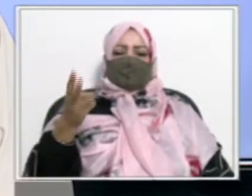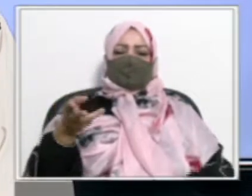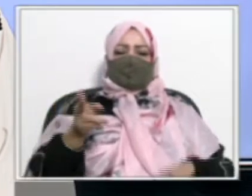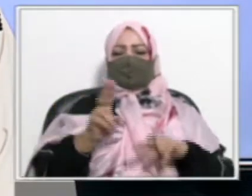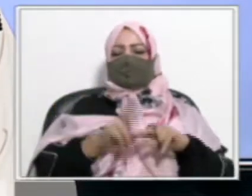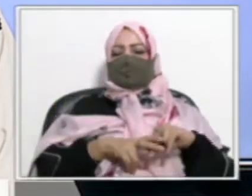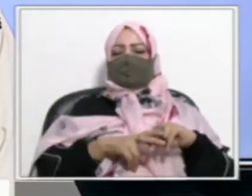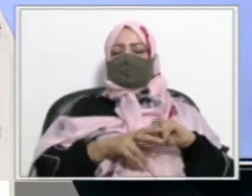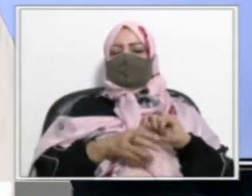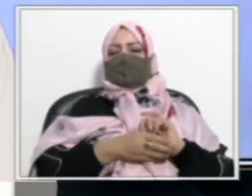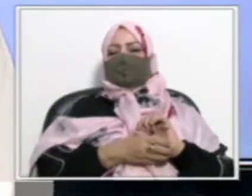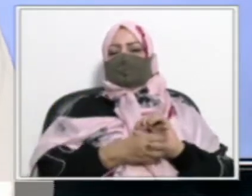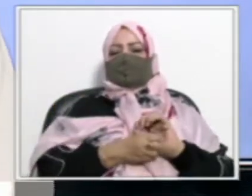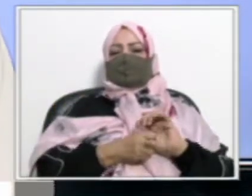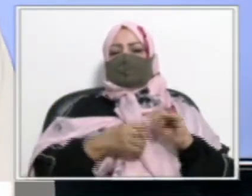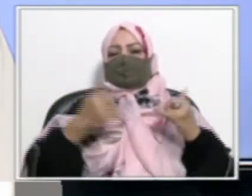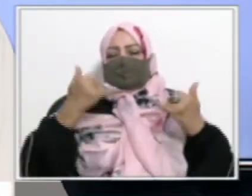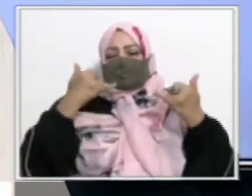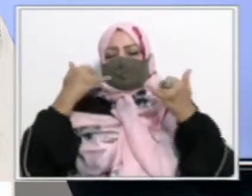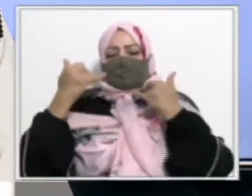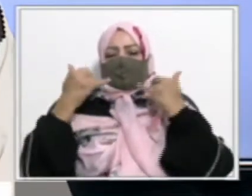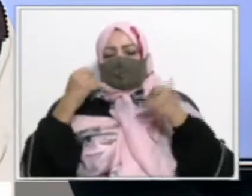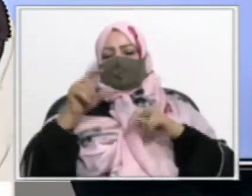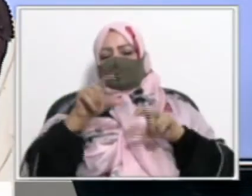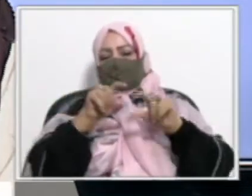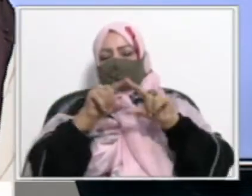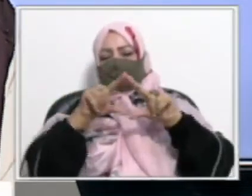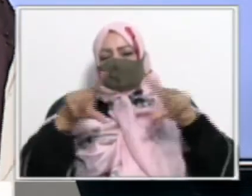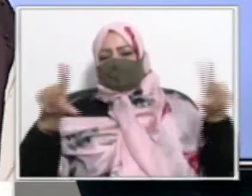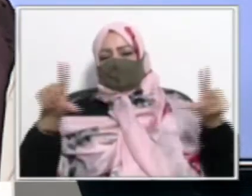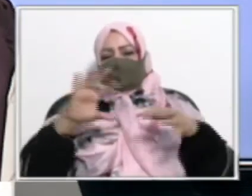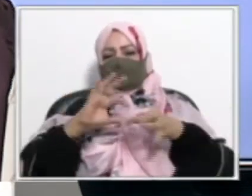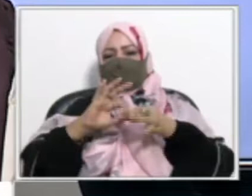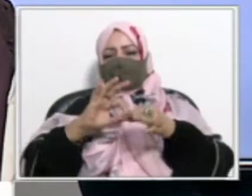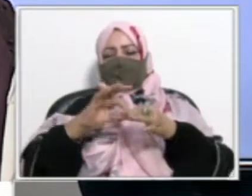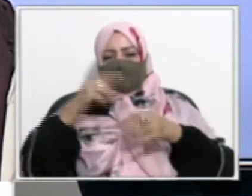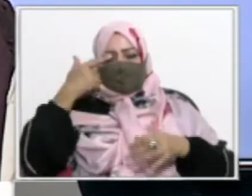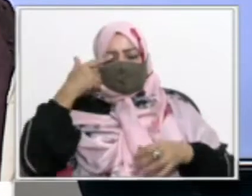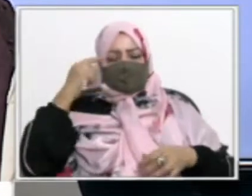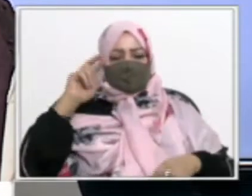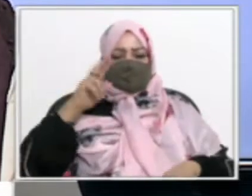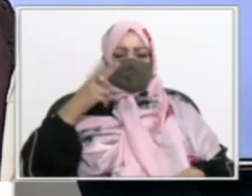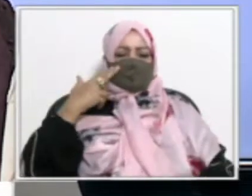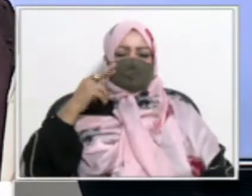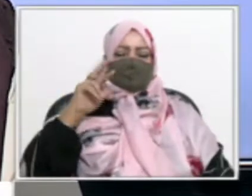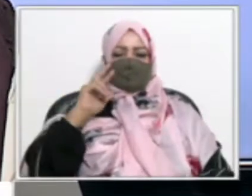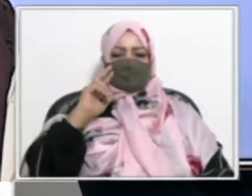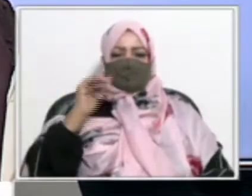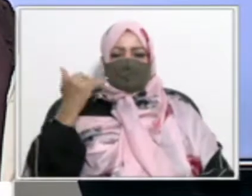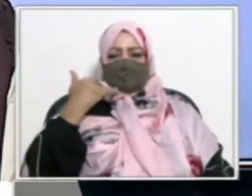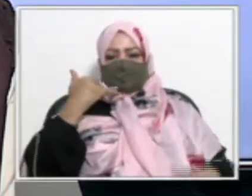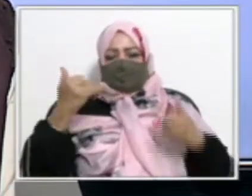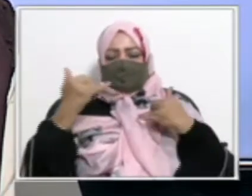والمشاركات الدولية وغيرها. نستقبل اتصالات الإخوة